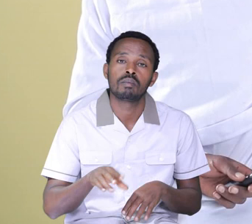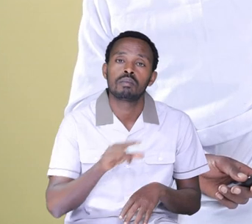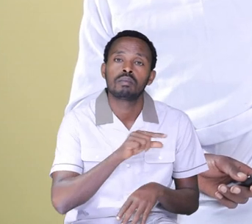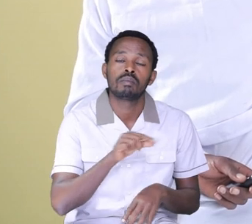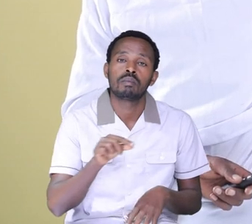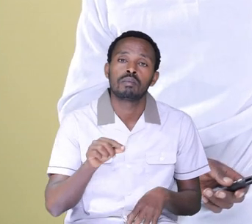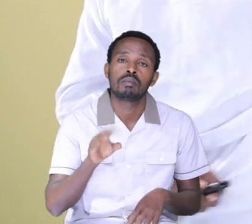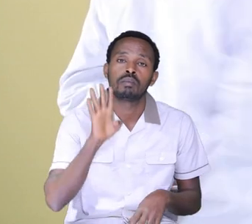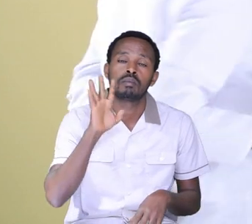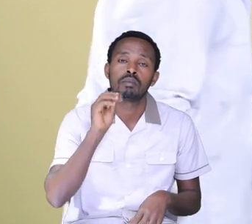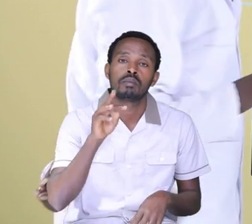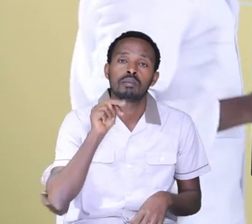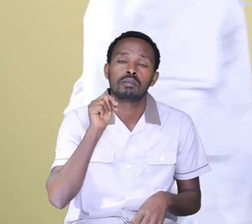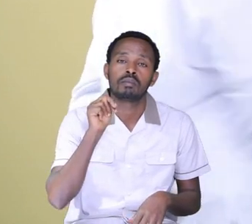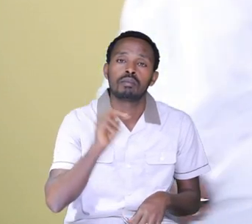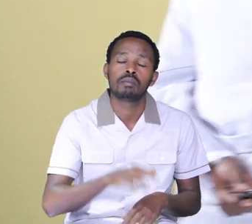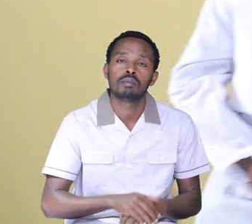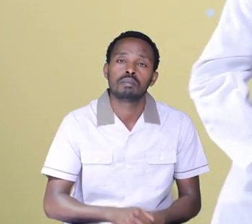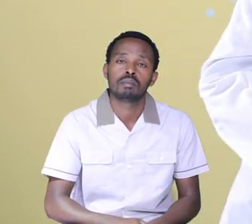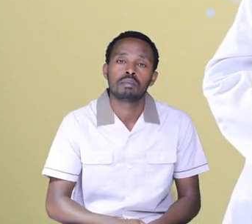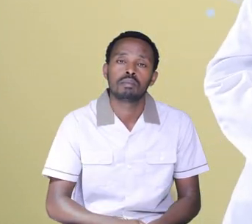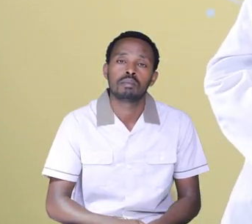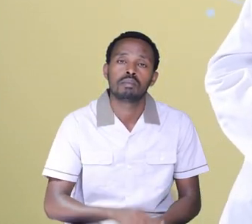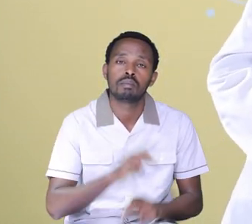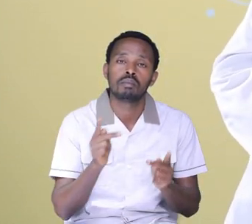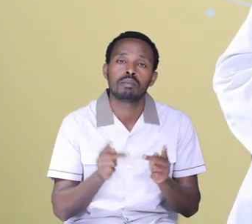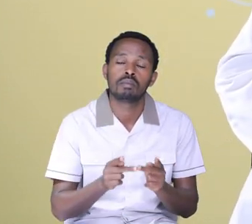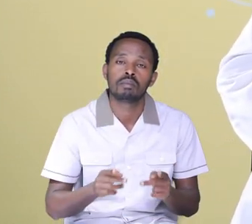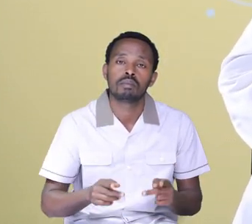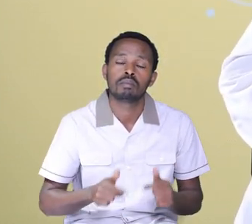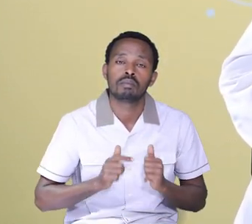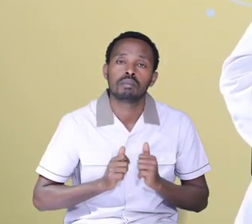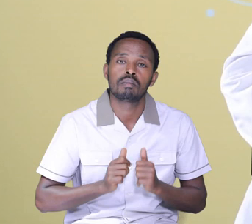afurtama newtonid bakka kana kan jiru